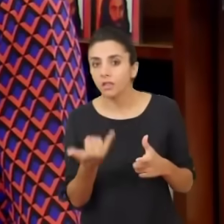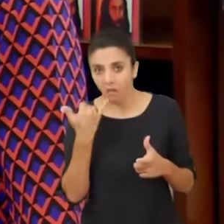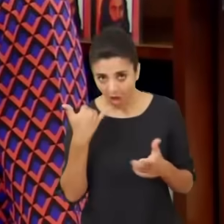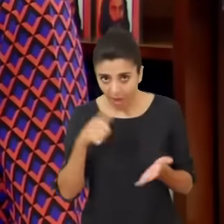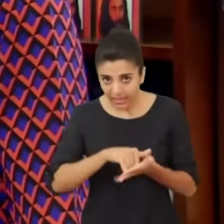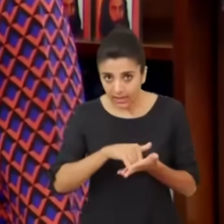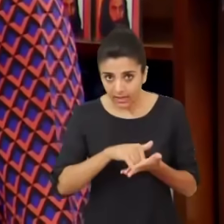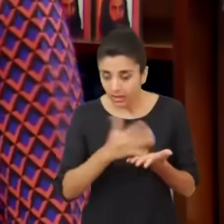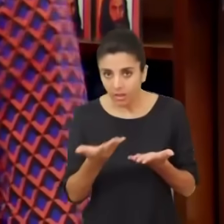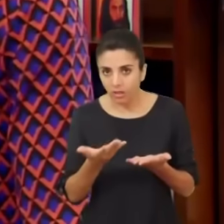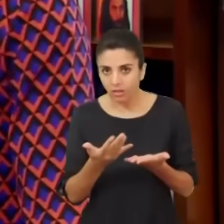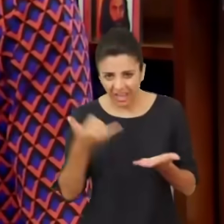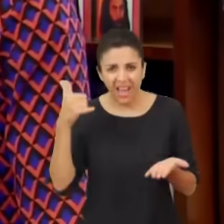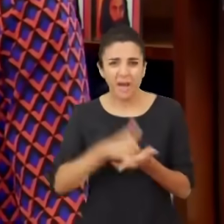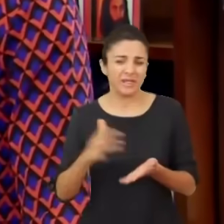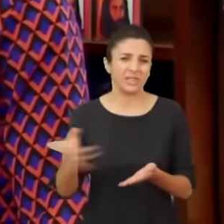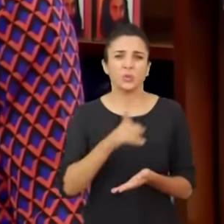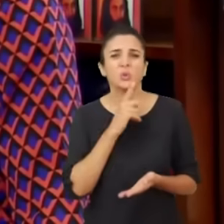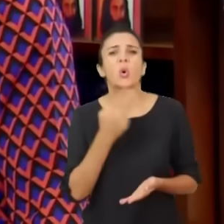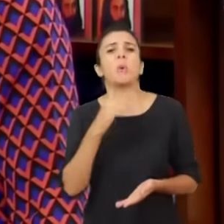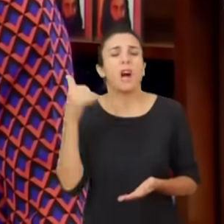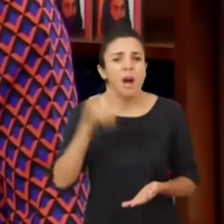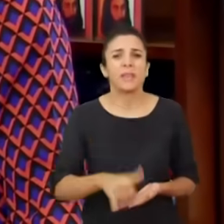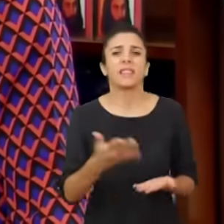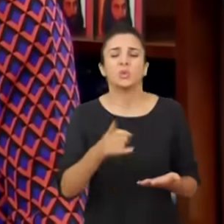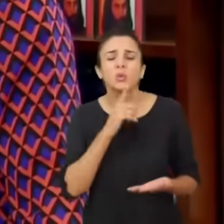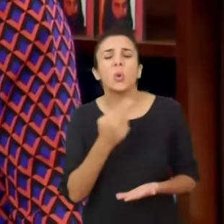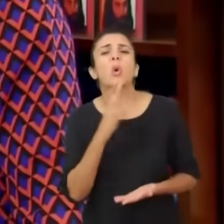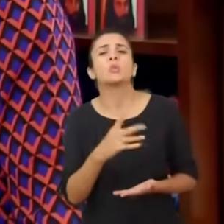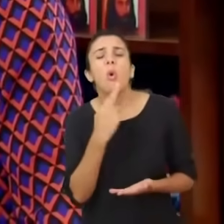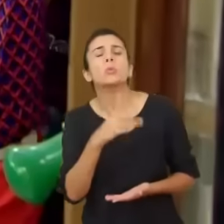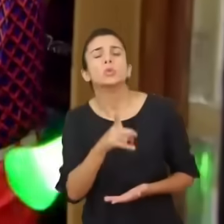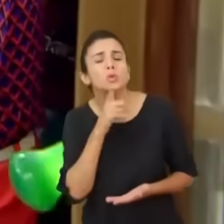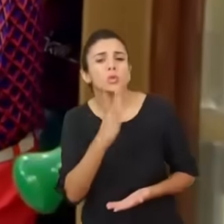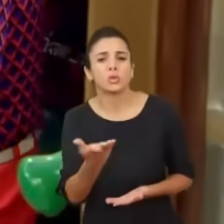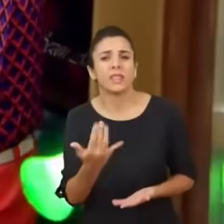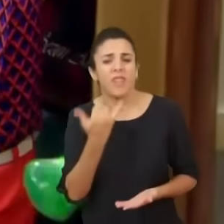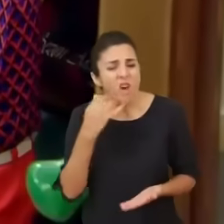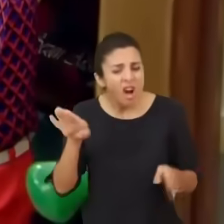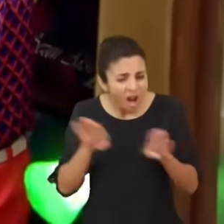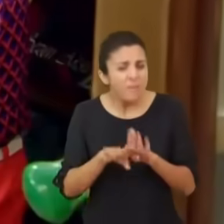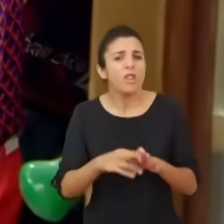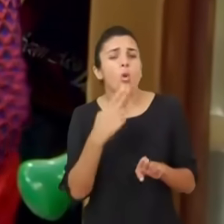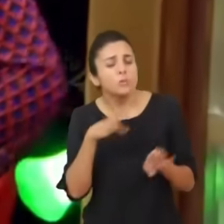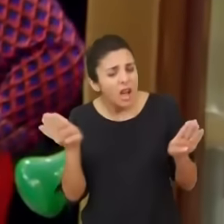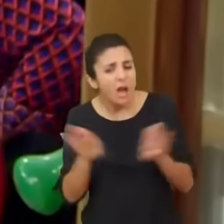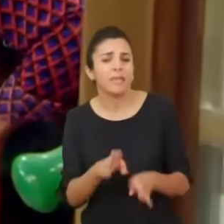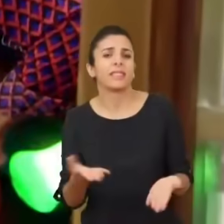Kapatayım mı? Ya kapat çeneni. Kapat çeneni. Çeneni de kapat. Telefonu da kapat.